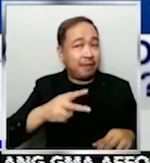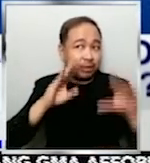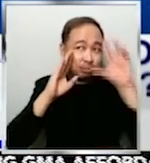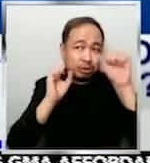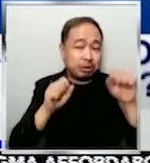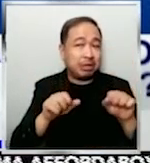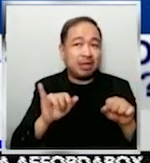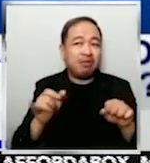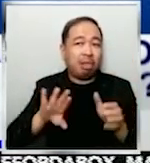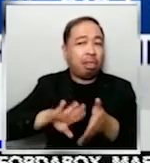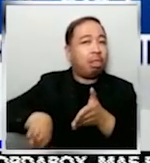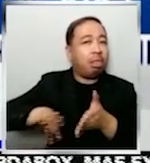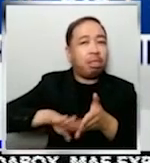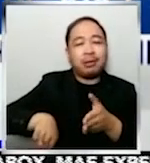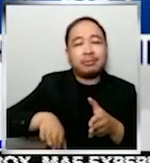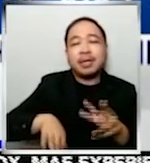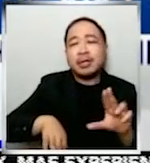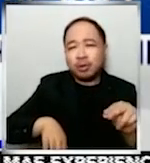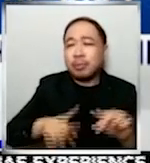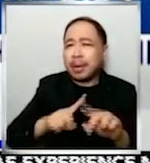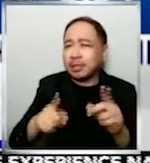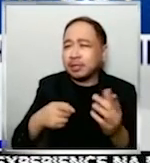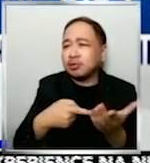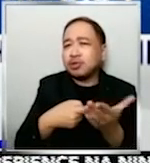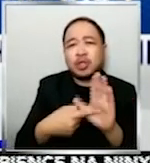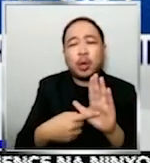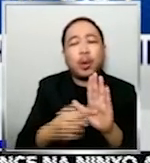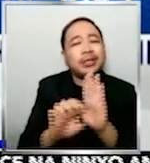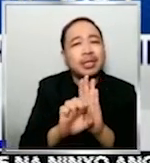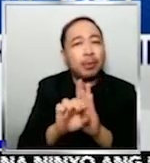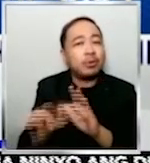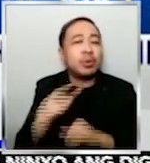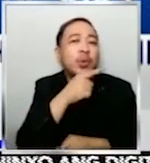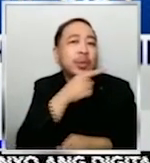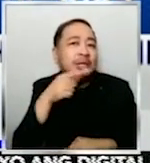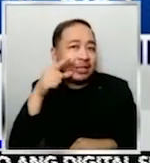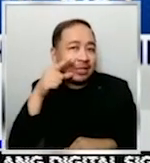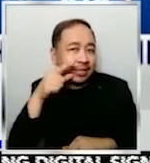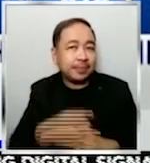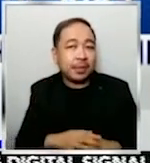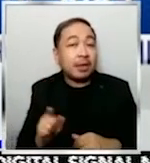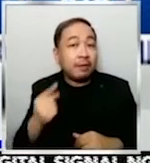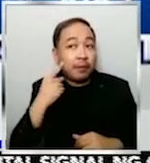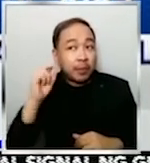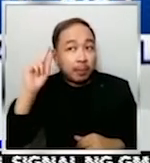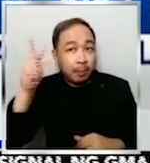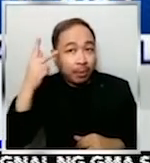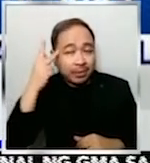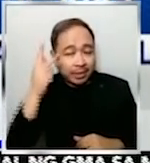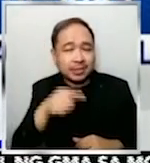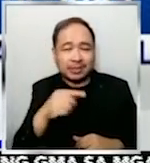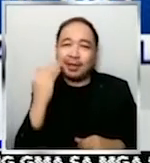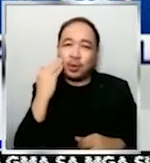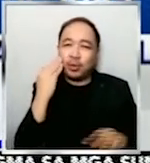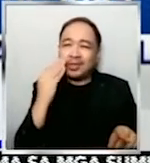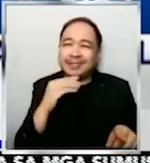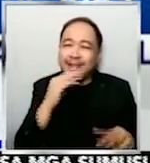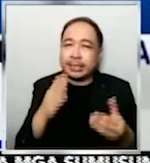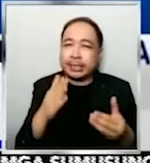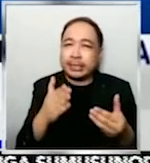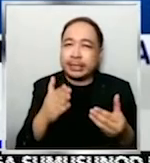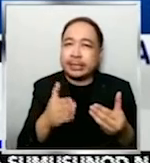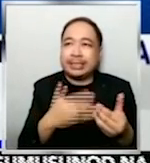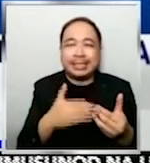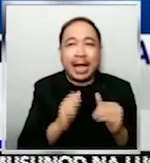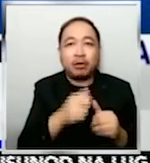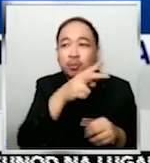nagagawa ngayon ni Robredo. Sa politika naman, nais si Pangilinan na hindi maging ganun kadali ang paglilipat-lipat ng partido.